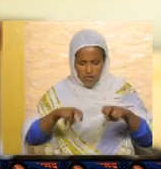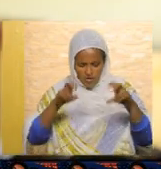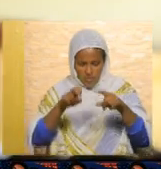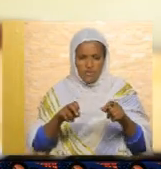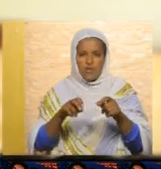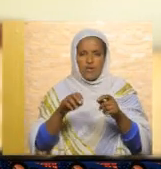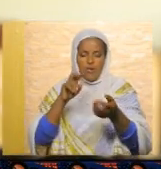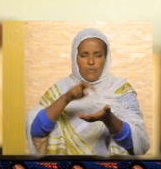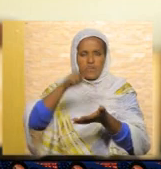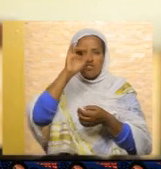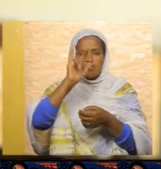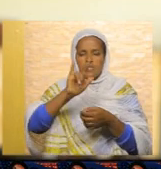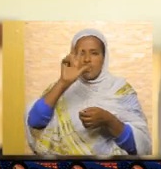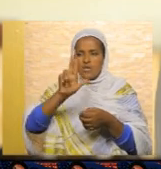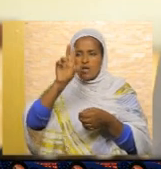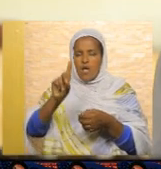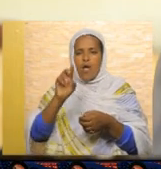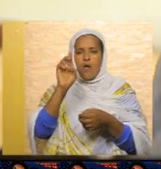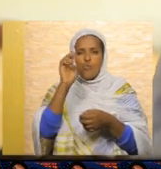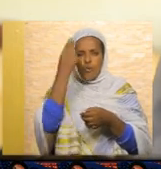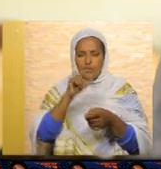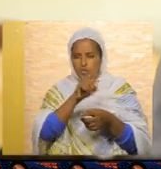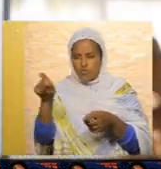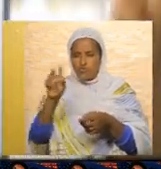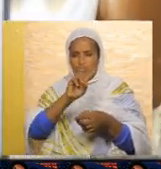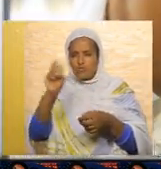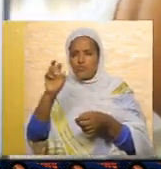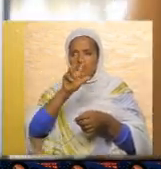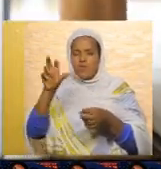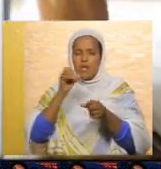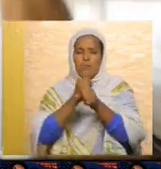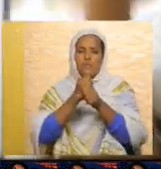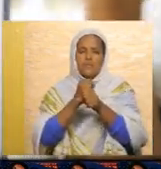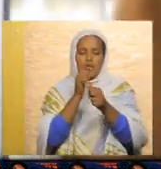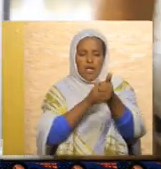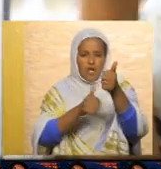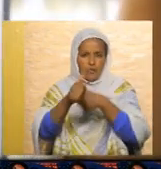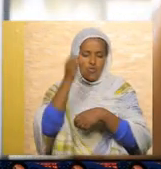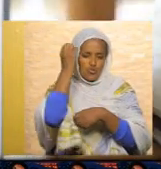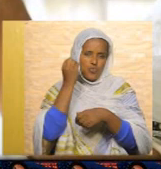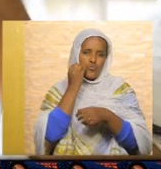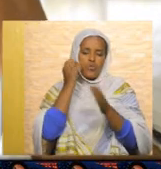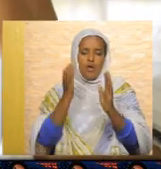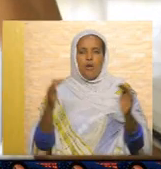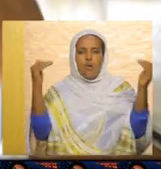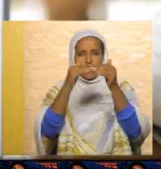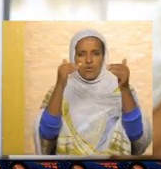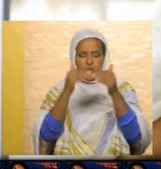አንጻር ነው ይሄ እኩል የሚለው ወርድ ለእኔ በደንብ ይብራራል። እኩልነት ማለት አንድ አይነት ማለት